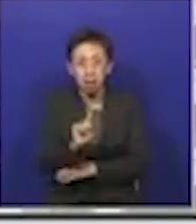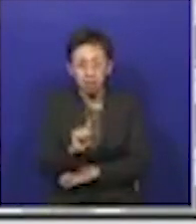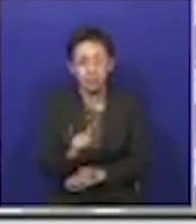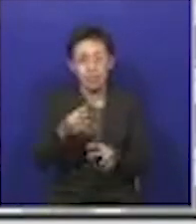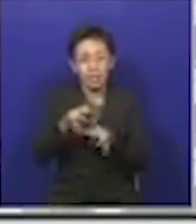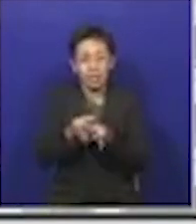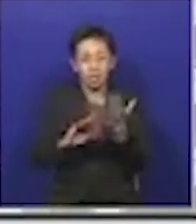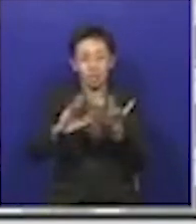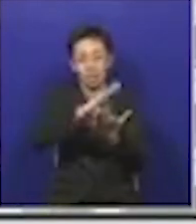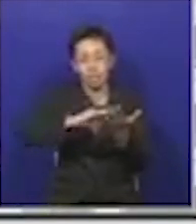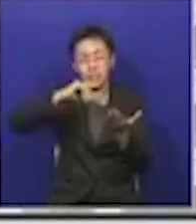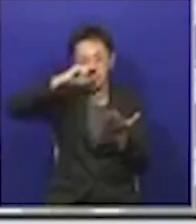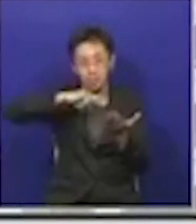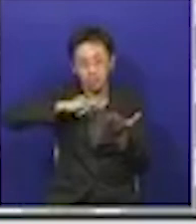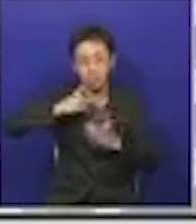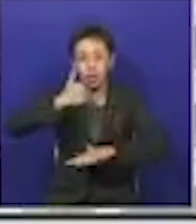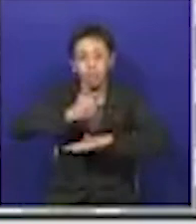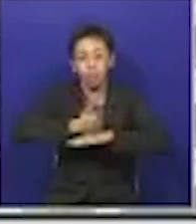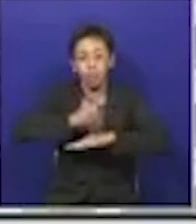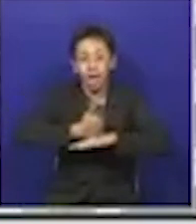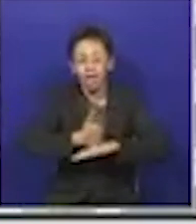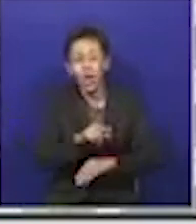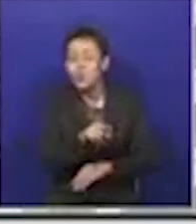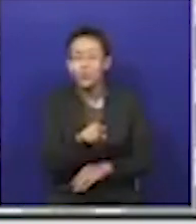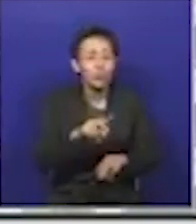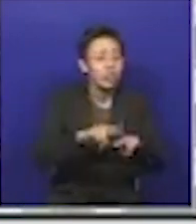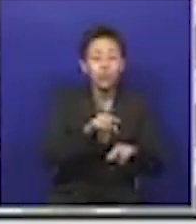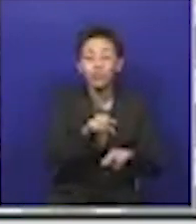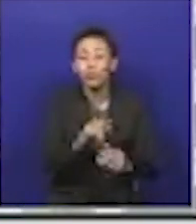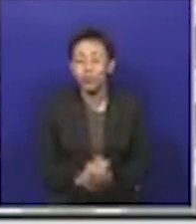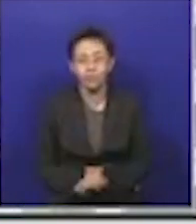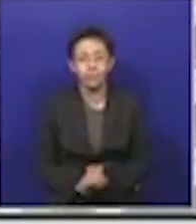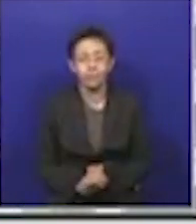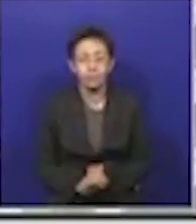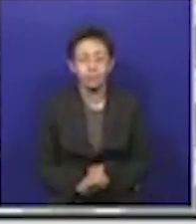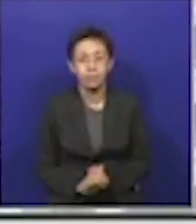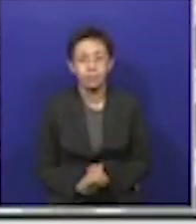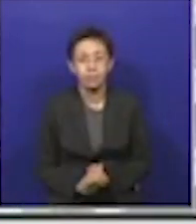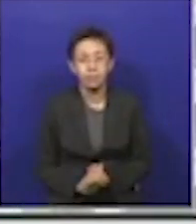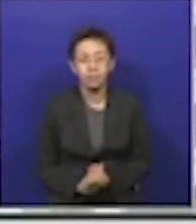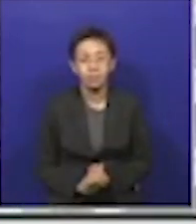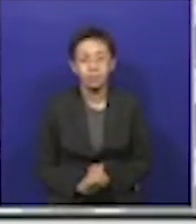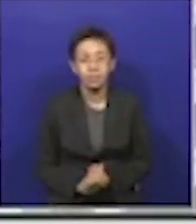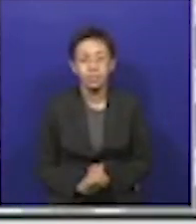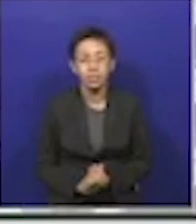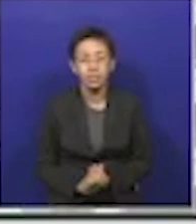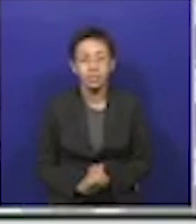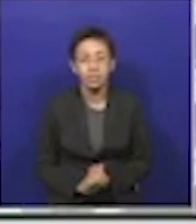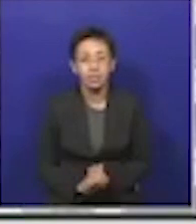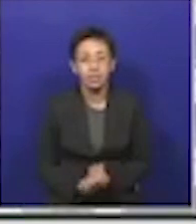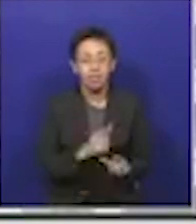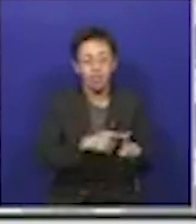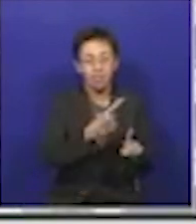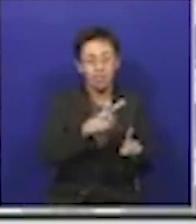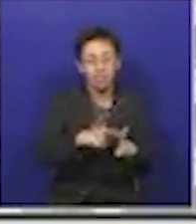ะท่านผู้ว่ากันอยู่แถวนี้มั้งนั่งอยู่ปรากฏบอกว่าไตรมาสแรกเนี่ยมกราคม